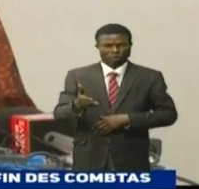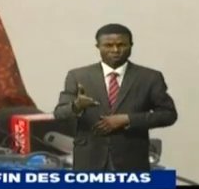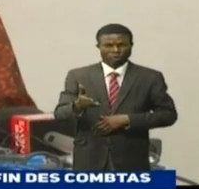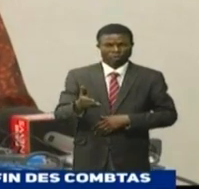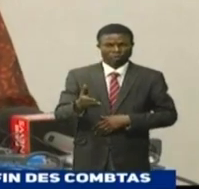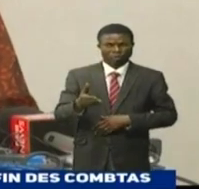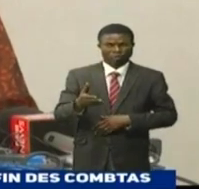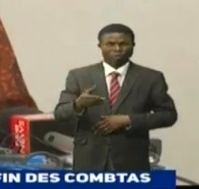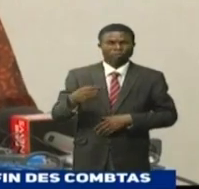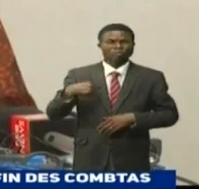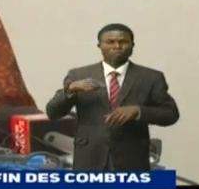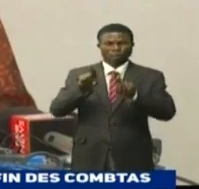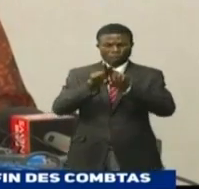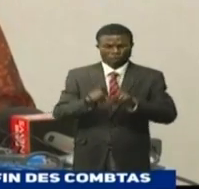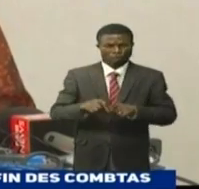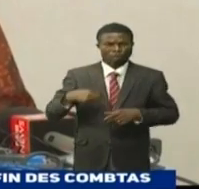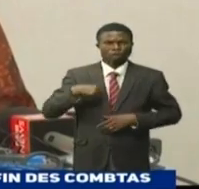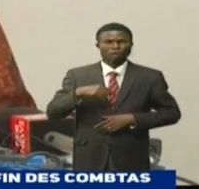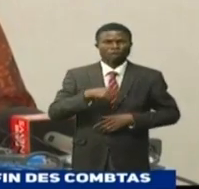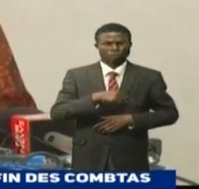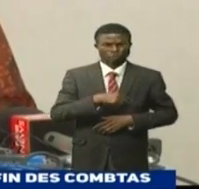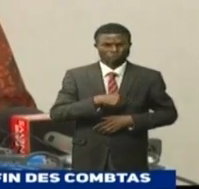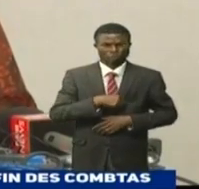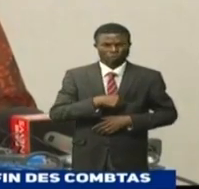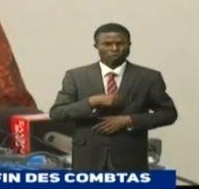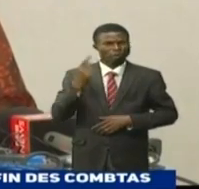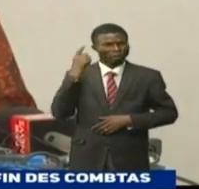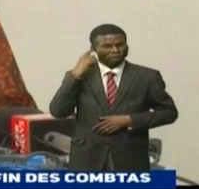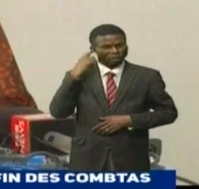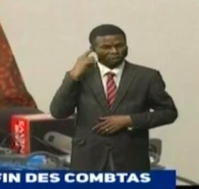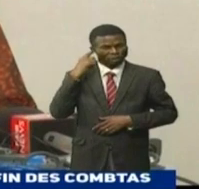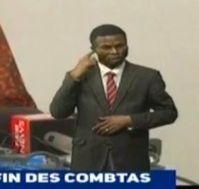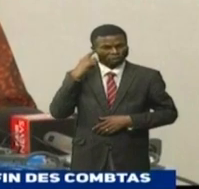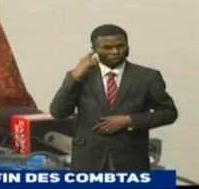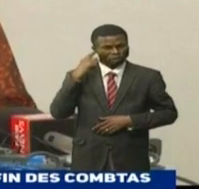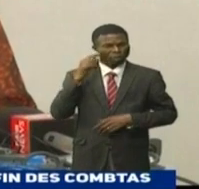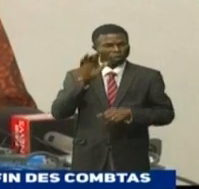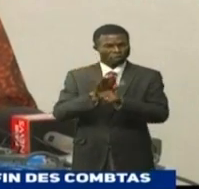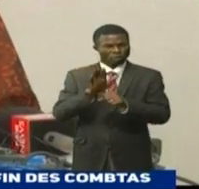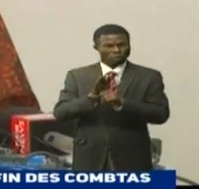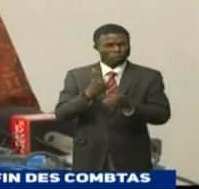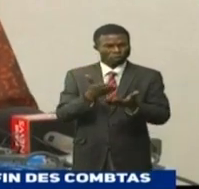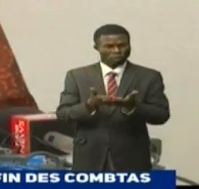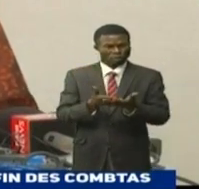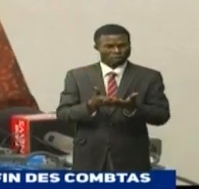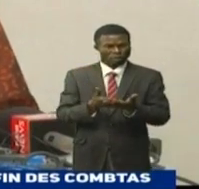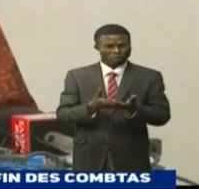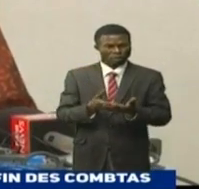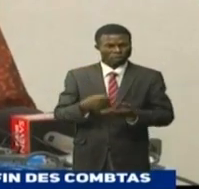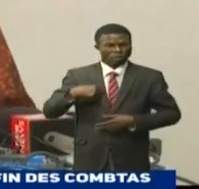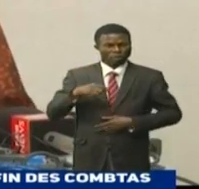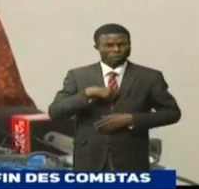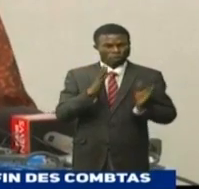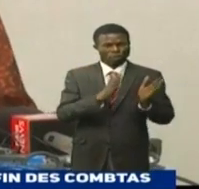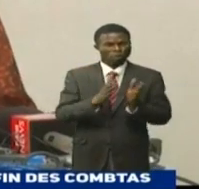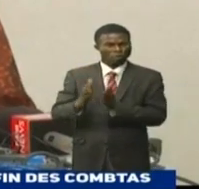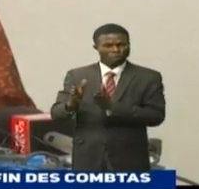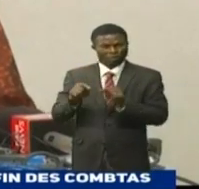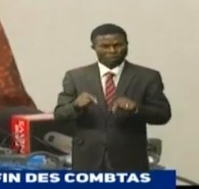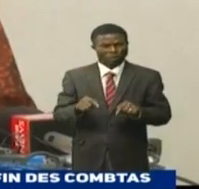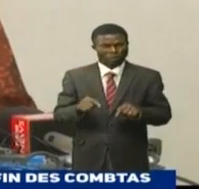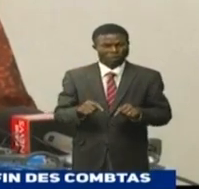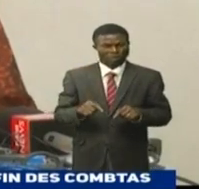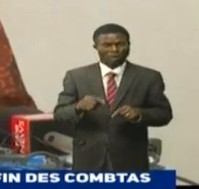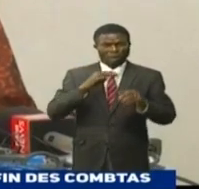et nous avons entendu assez et nous envisageons maintenant par rapport